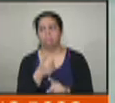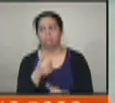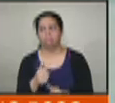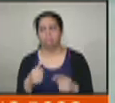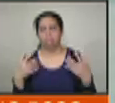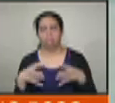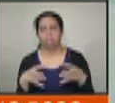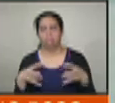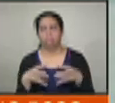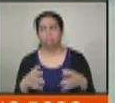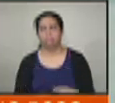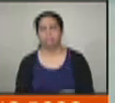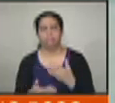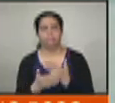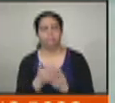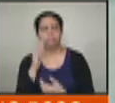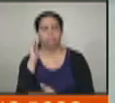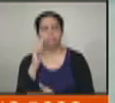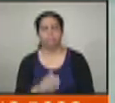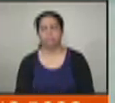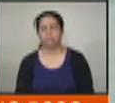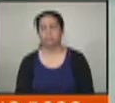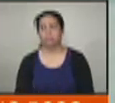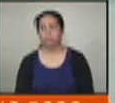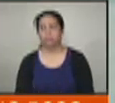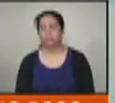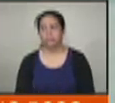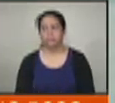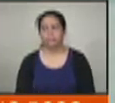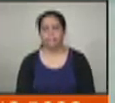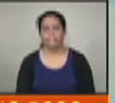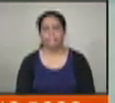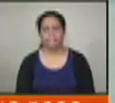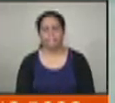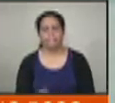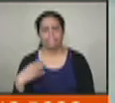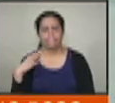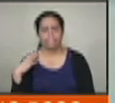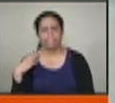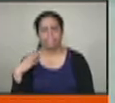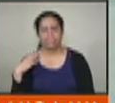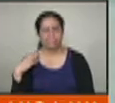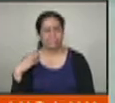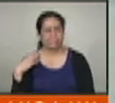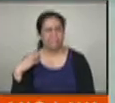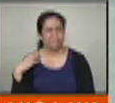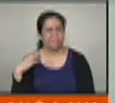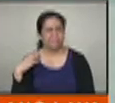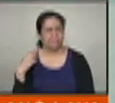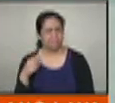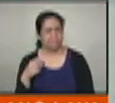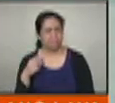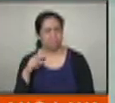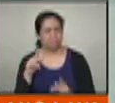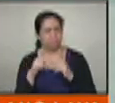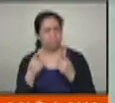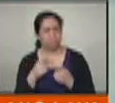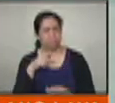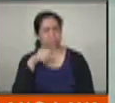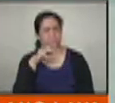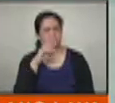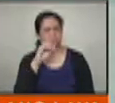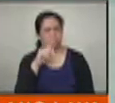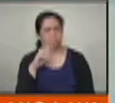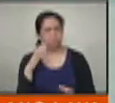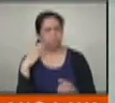ang sagutan. Magandang tanghali po sa inyo, Chairman. Chairman? Hello. Chairman Angeles, kayo po ay purok chairman. Hindi po kayo ang